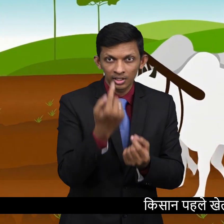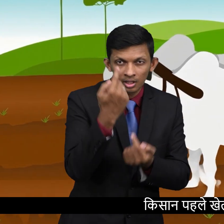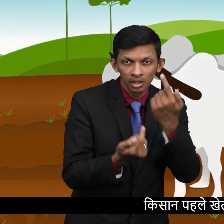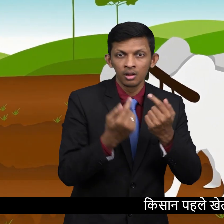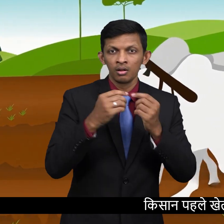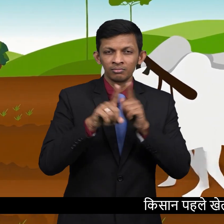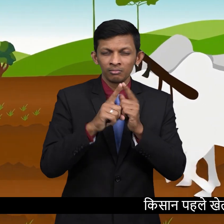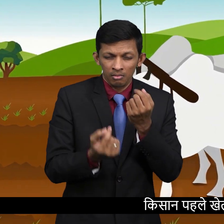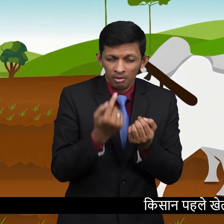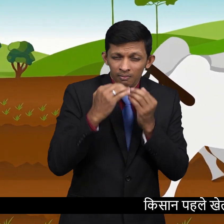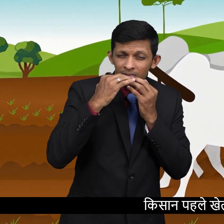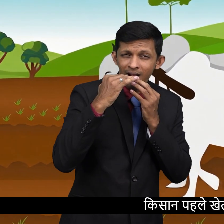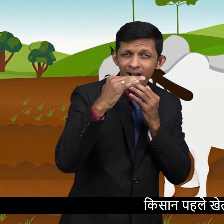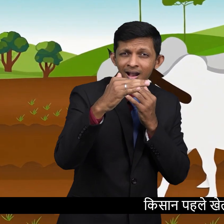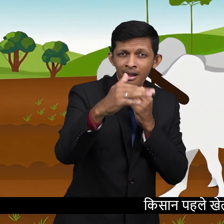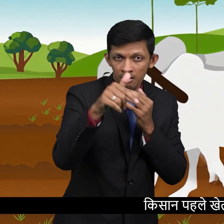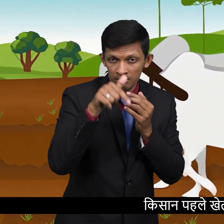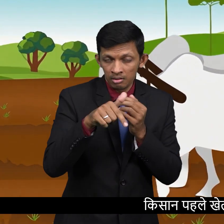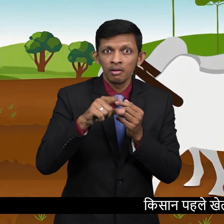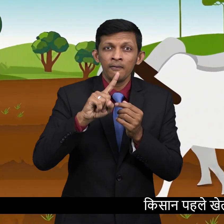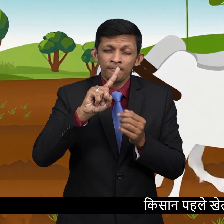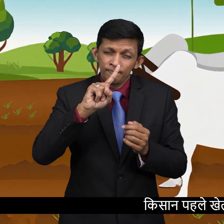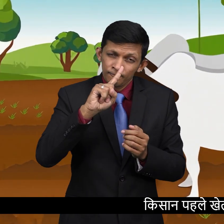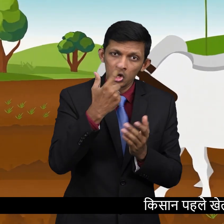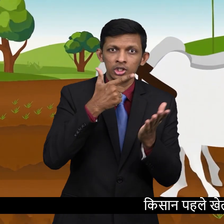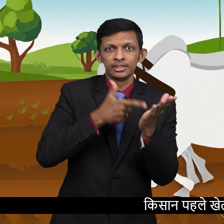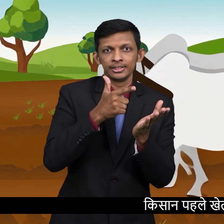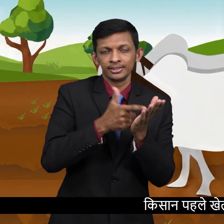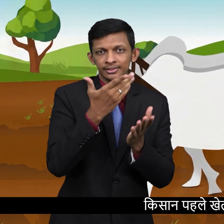किसान पहले खेती के लिए खेत तैयार करते हैं।